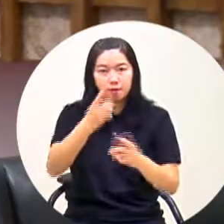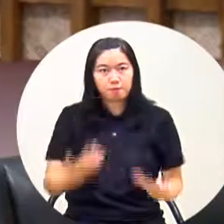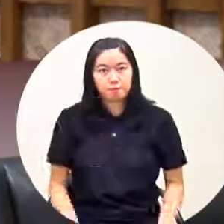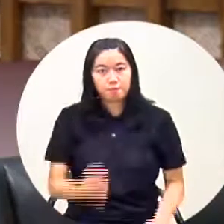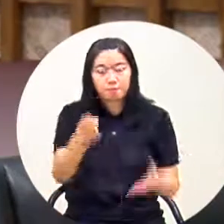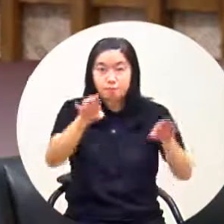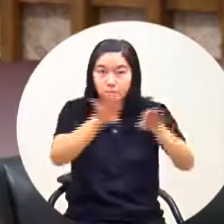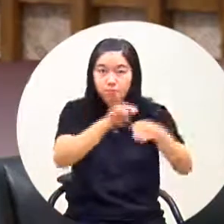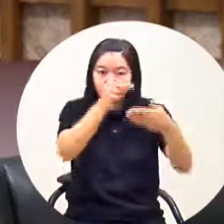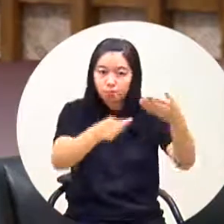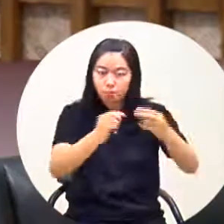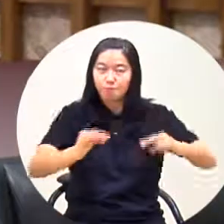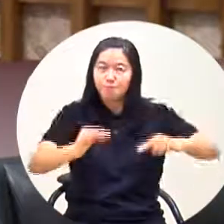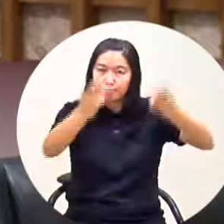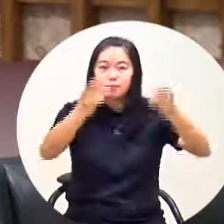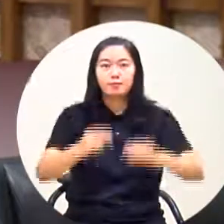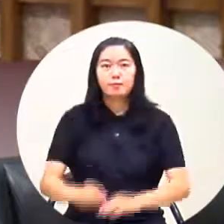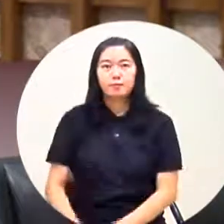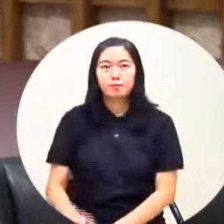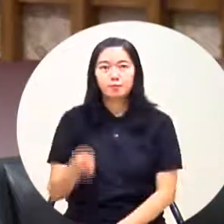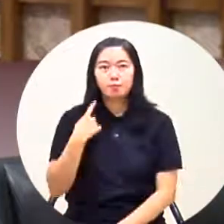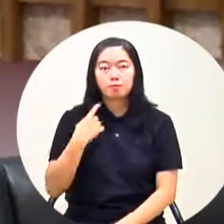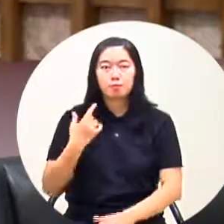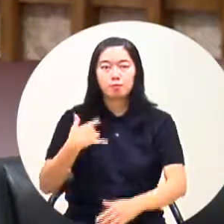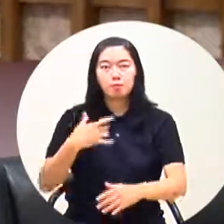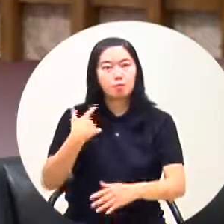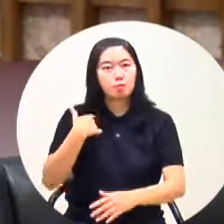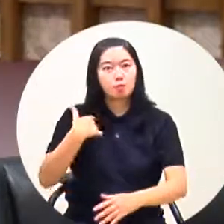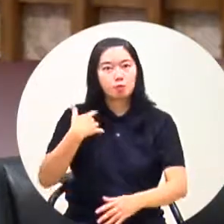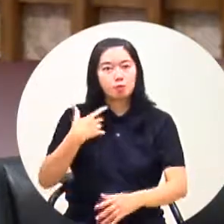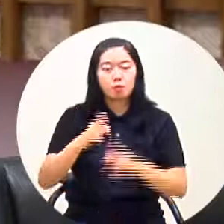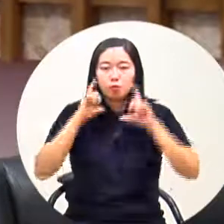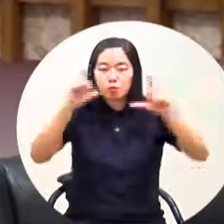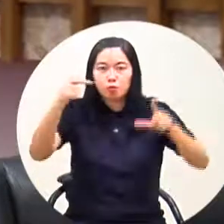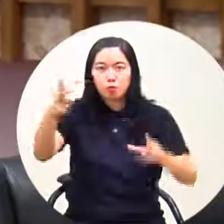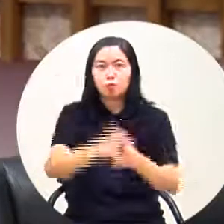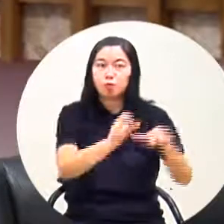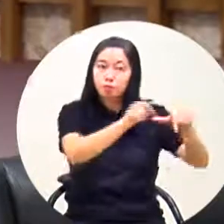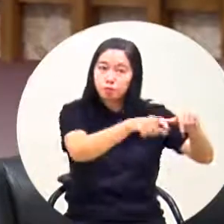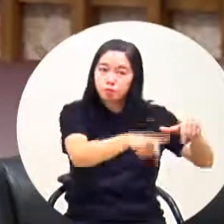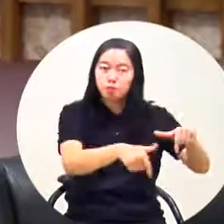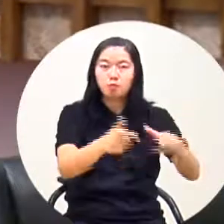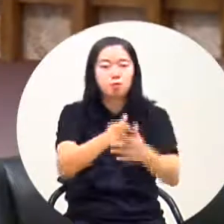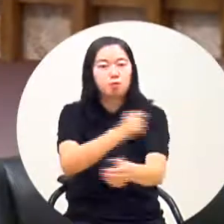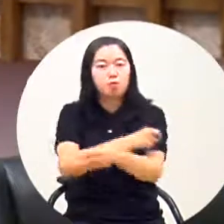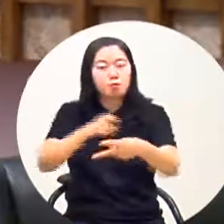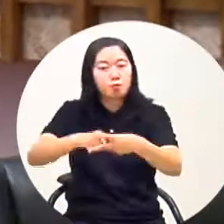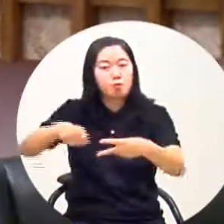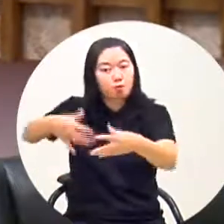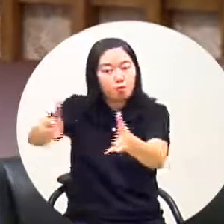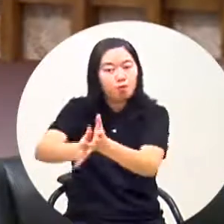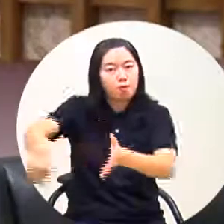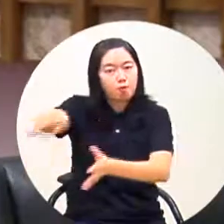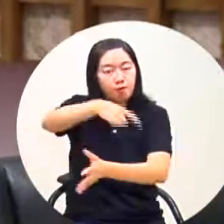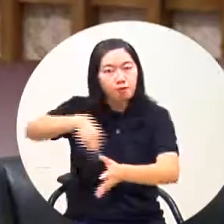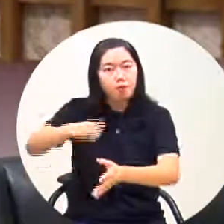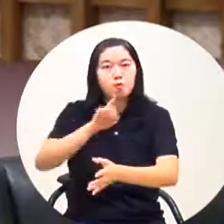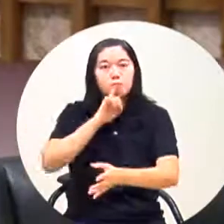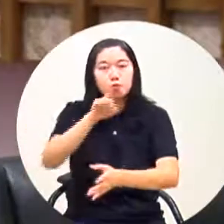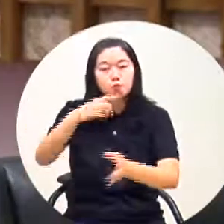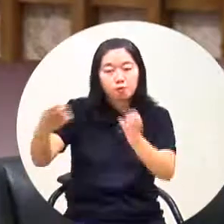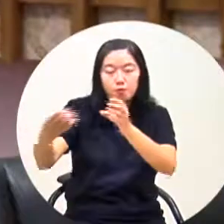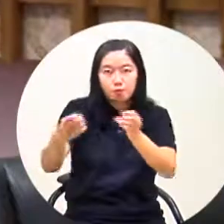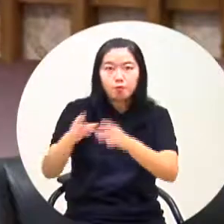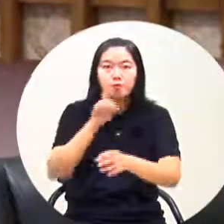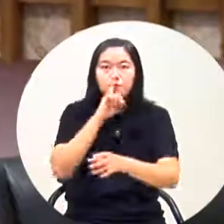啊，即摆我若出来，不管是企业界，啊，不管是劳工界。哦，差不多一般大学嘅大部分拢有在讨论即个劳